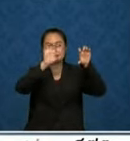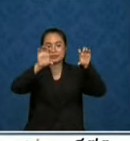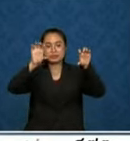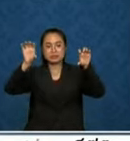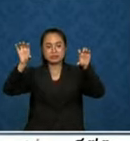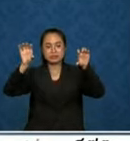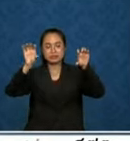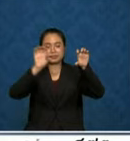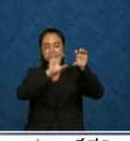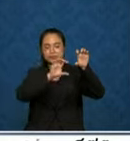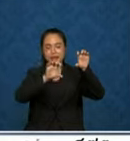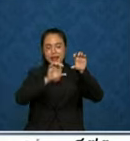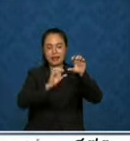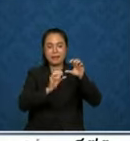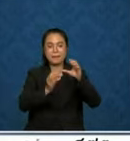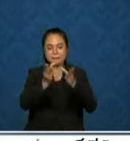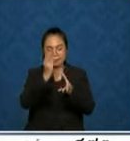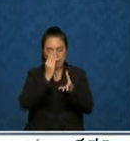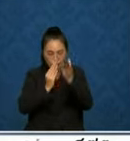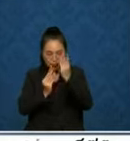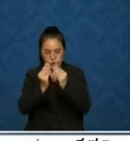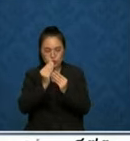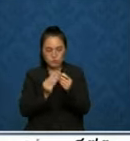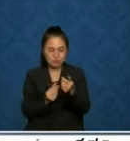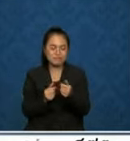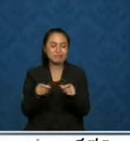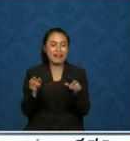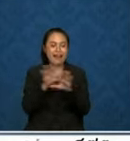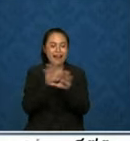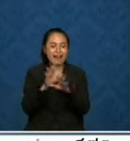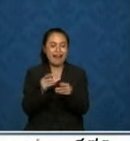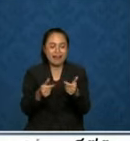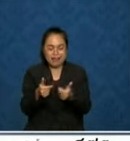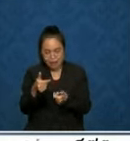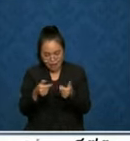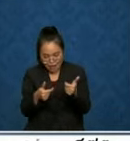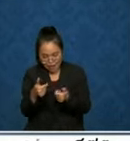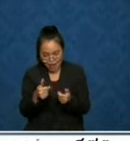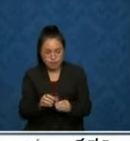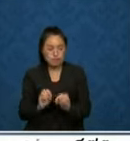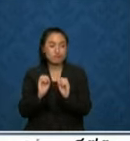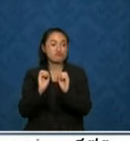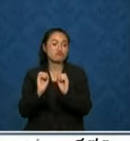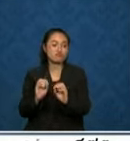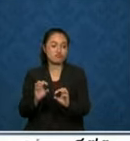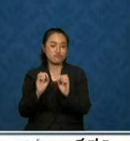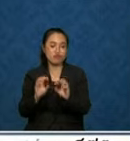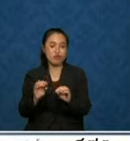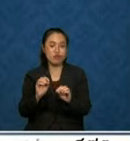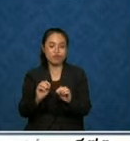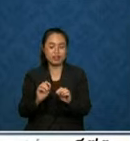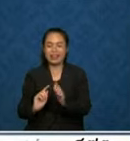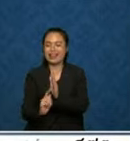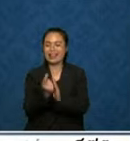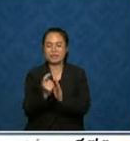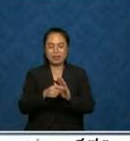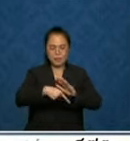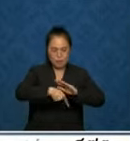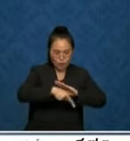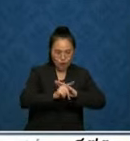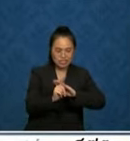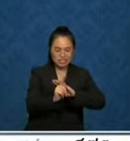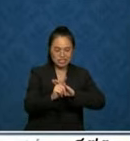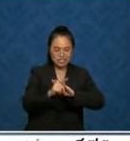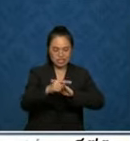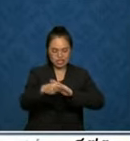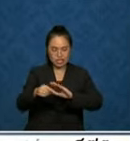รูปแบบการเรียนรู้นะคะที่ใช้บอร์ดเกมมานำเสนอการเรียนรู้เรื่องการเงินให้กับเด็กในตั้งแต่ชั้นเรียนประถมเลยซึ่งในวัยประถ